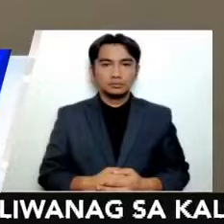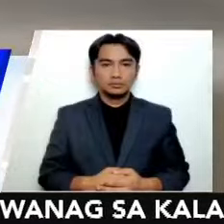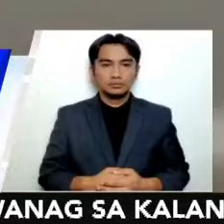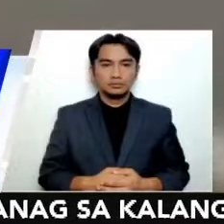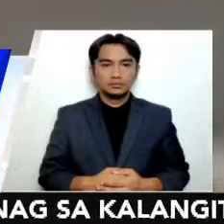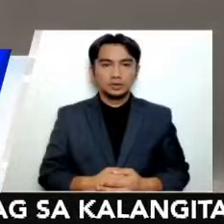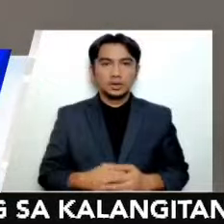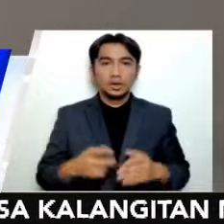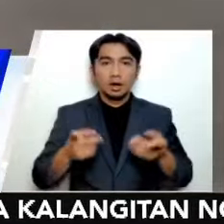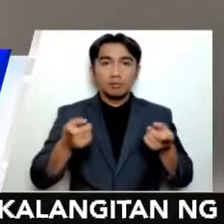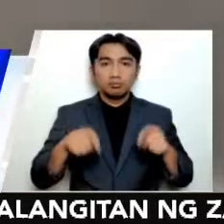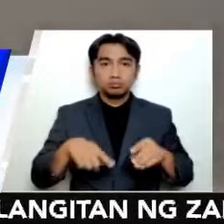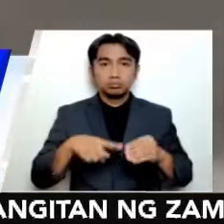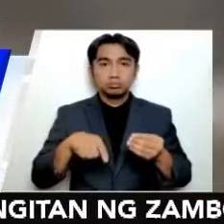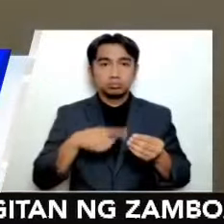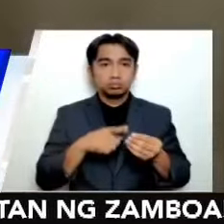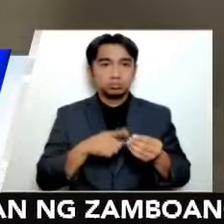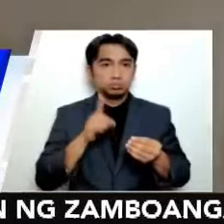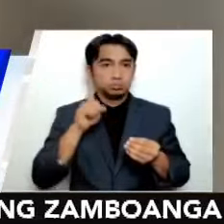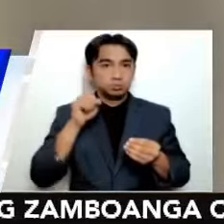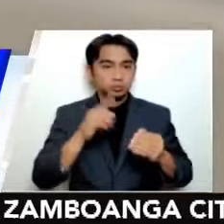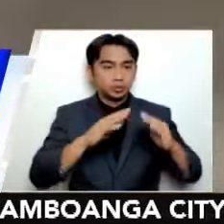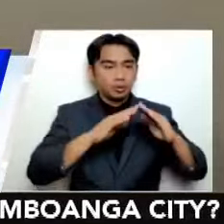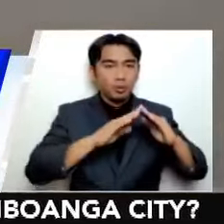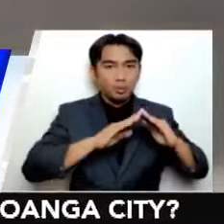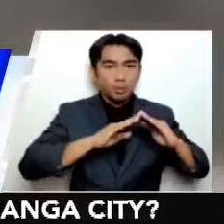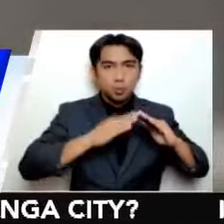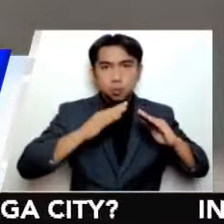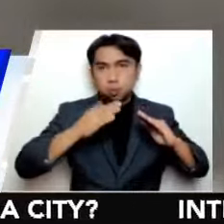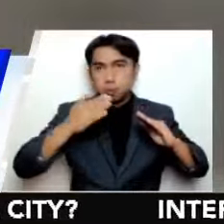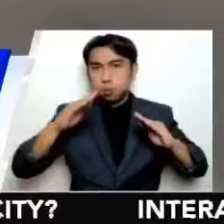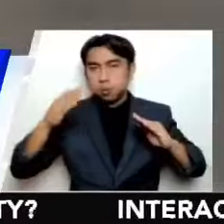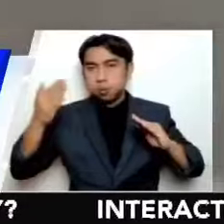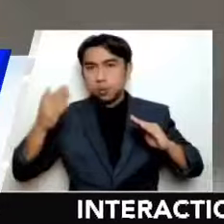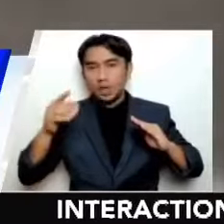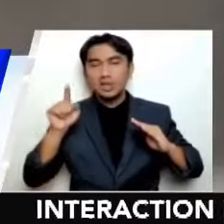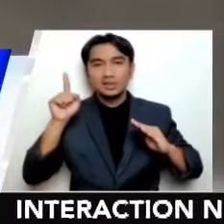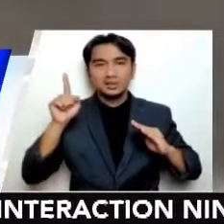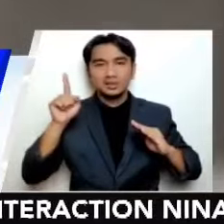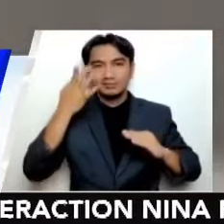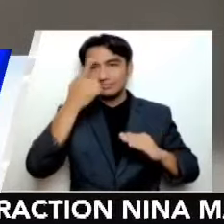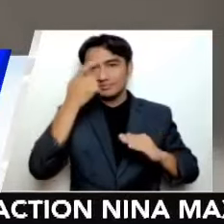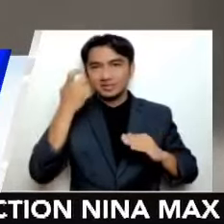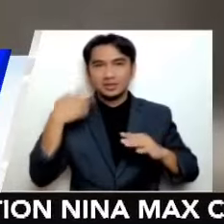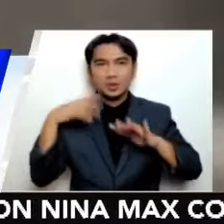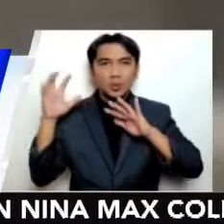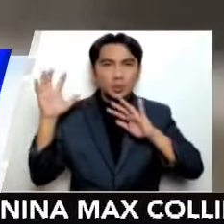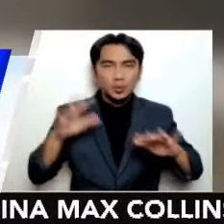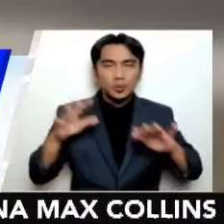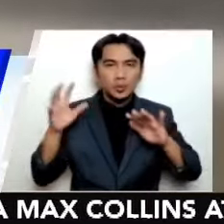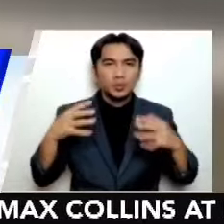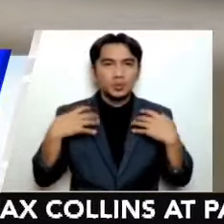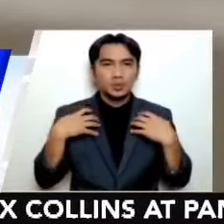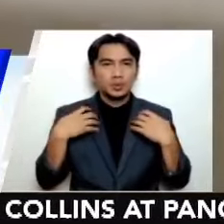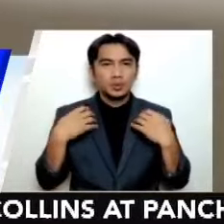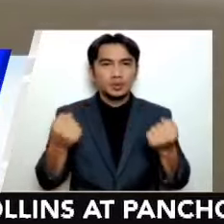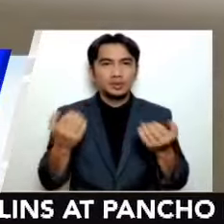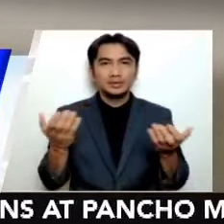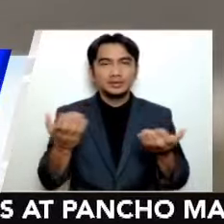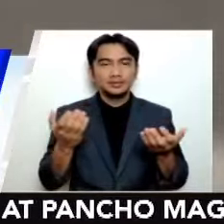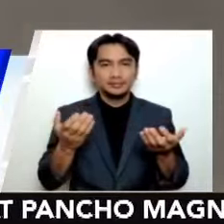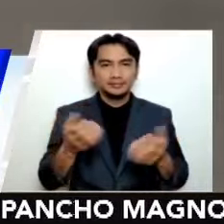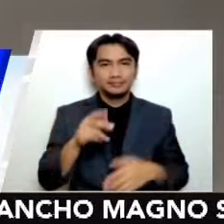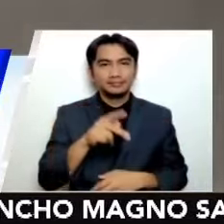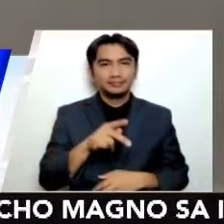Natuklap at nilipad ang bahagi ng Bubongyang Gusalingyan sa lakas ng hanging naranasan sa Clark, Pampanga. Halos